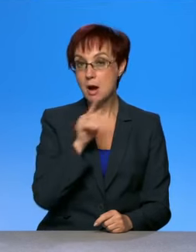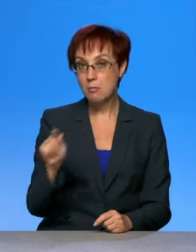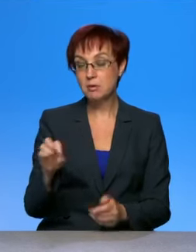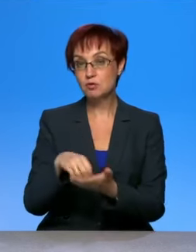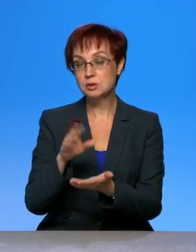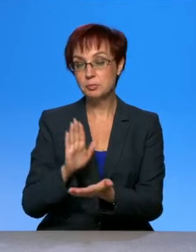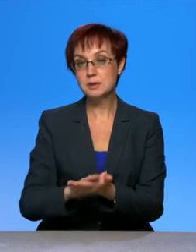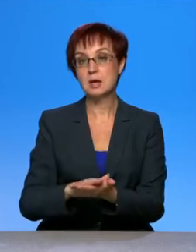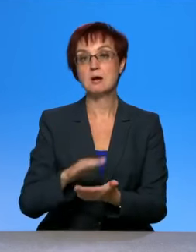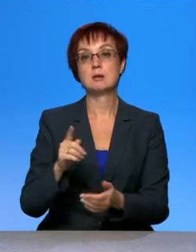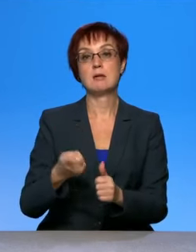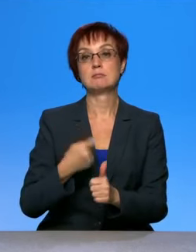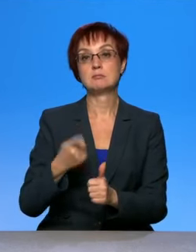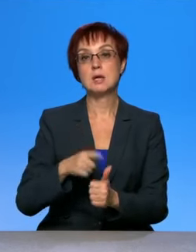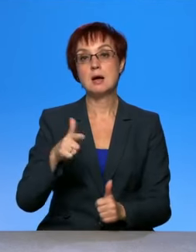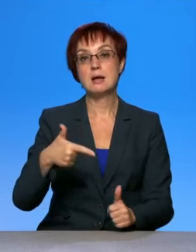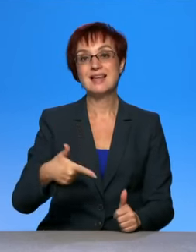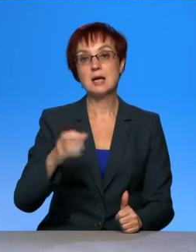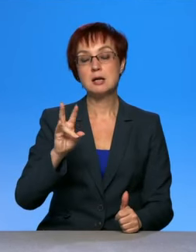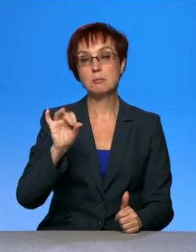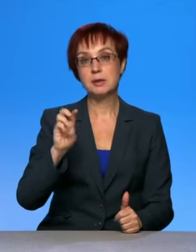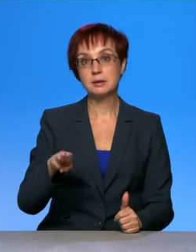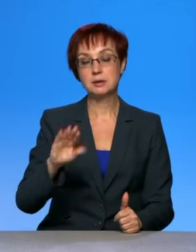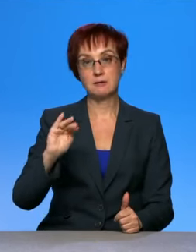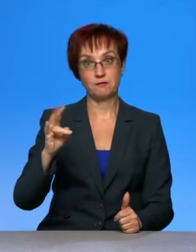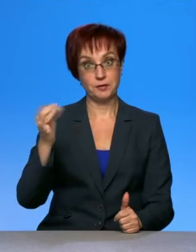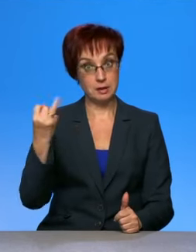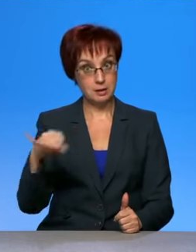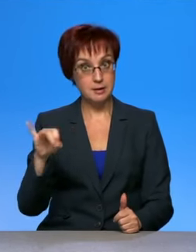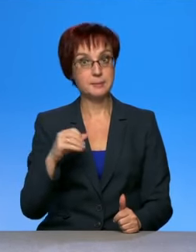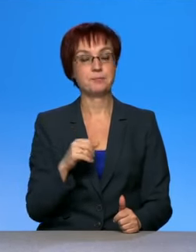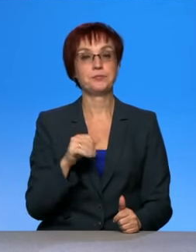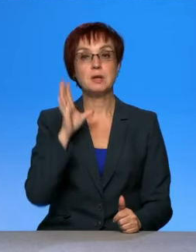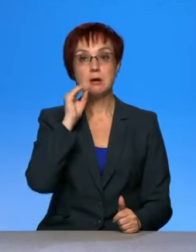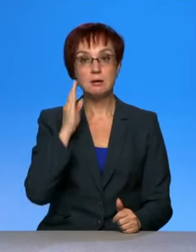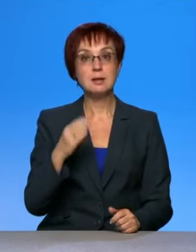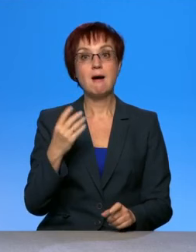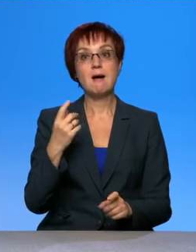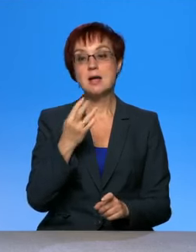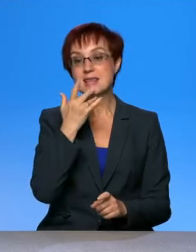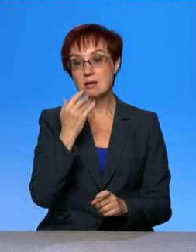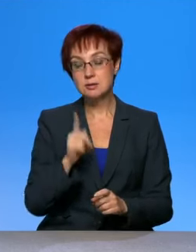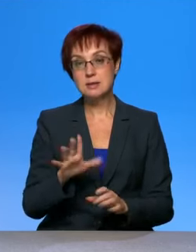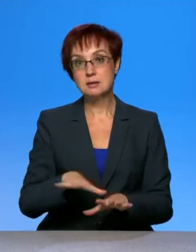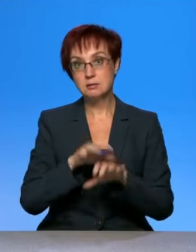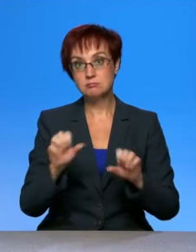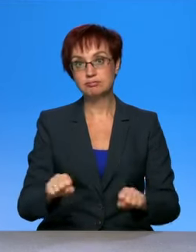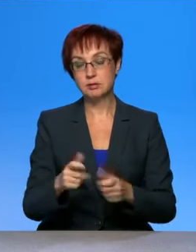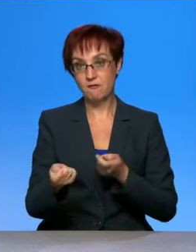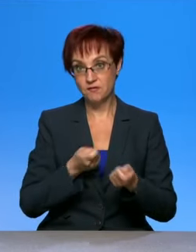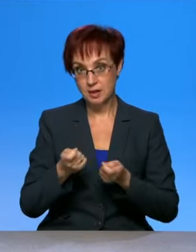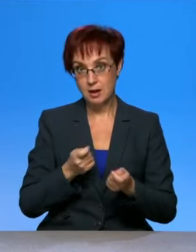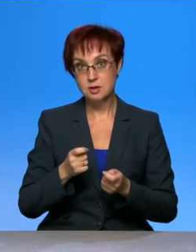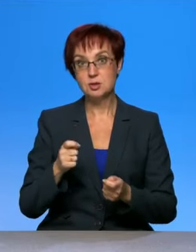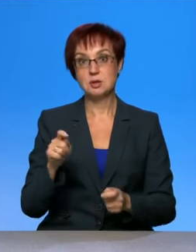фраем ему было 20 лет когда нацисты пришли к власти когда Абсолютное большинство немцев либо смирился либо присоединился к нацист он не